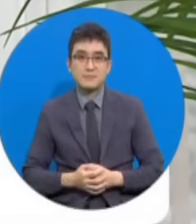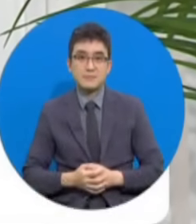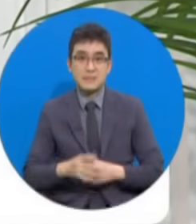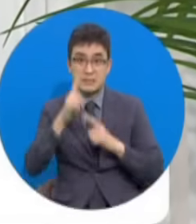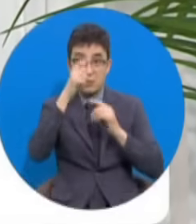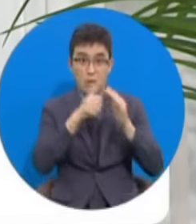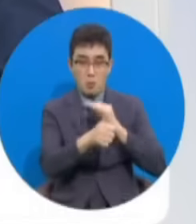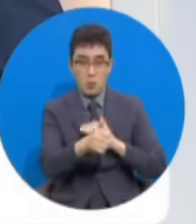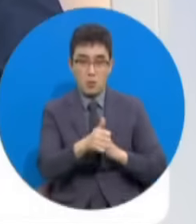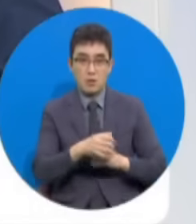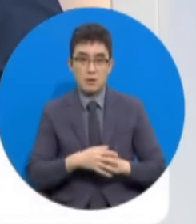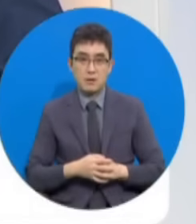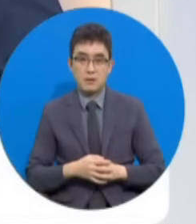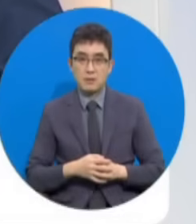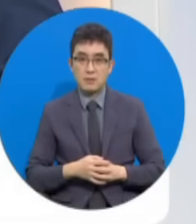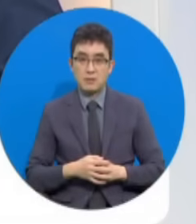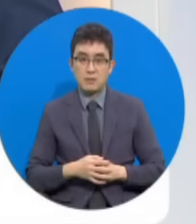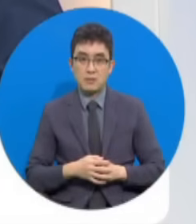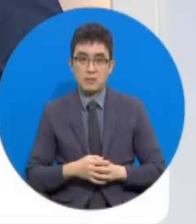불체포특권 포기하자